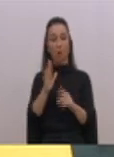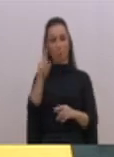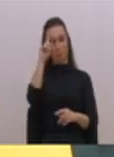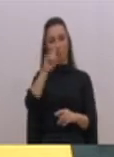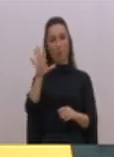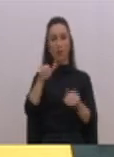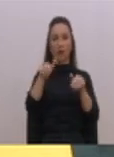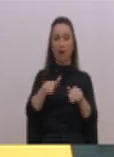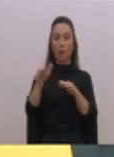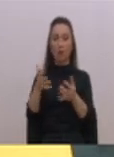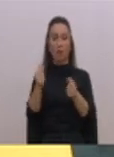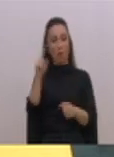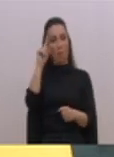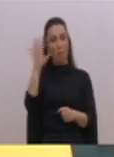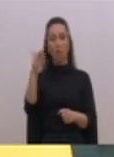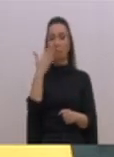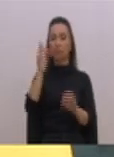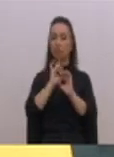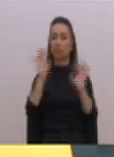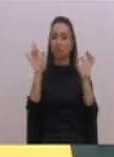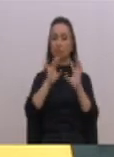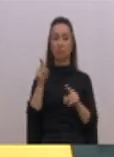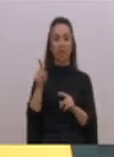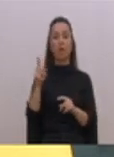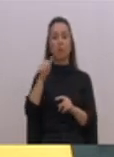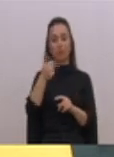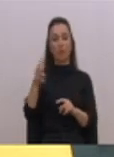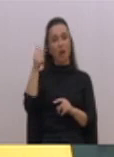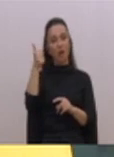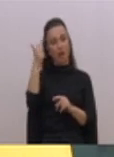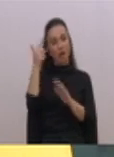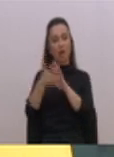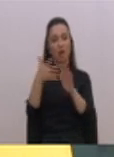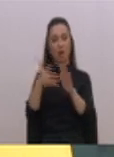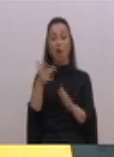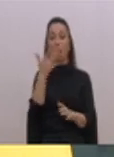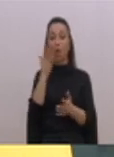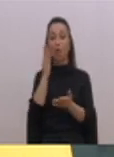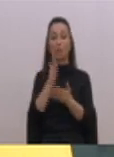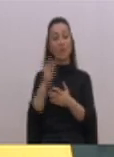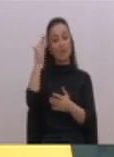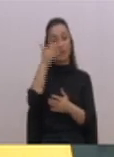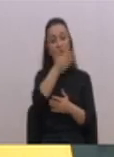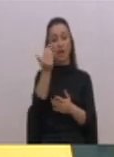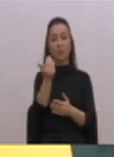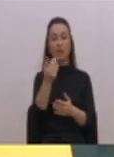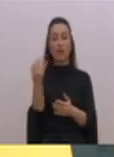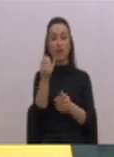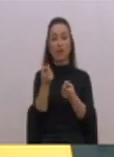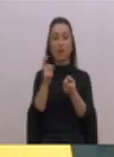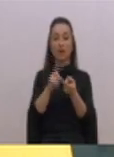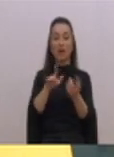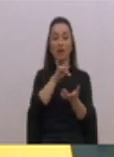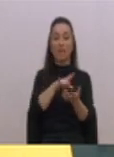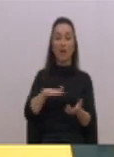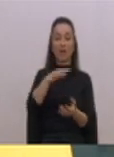პოპულარული გადაწყვეტილებები და პოპულარული განცხადებები. მას კარგად ესმის, რომ პოლიტიკა არის საზოგადოებრივი ინტერესების და